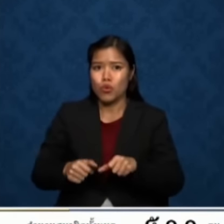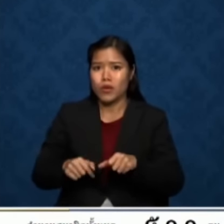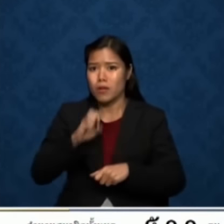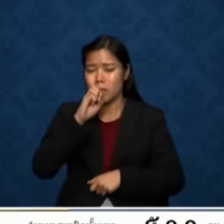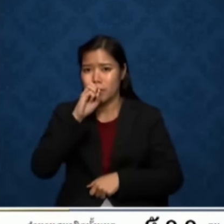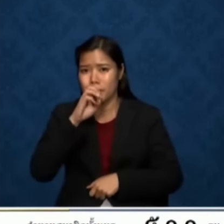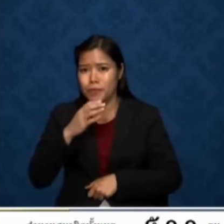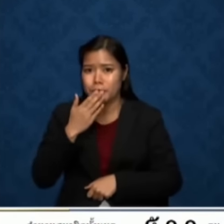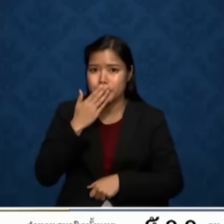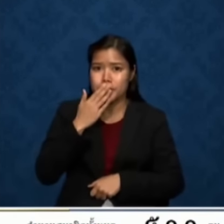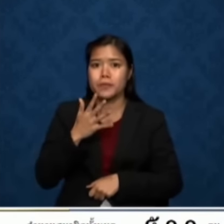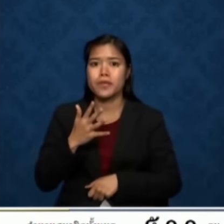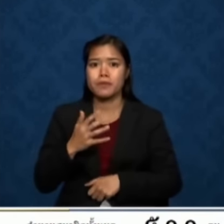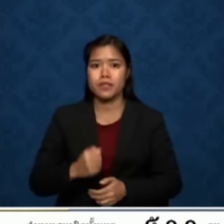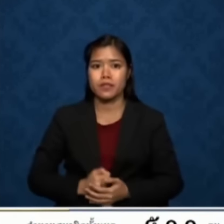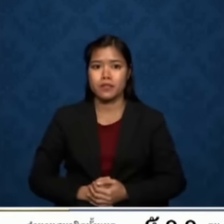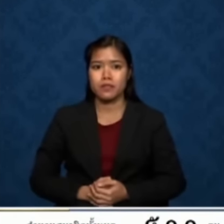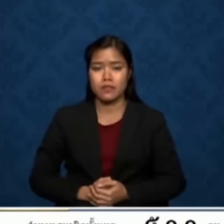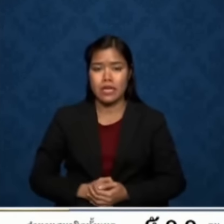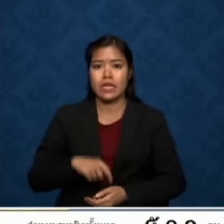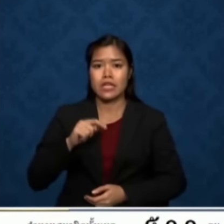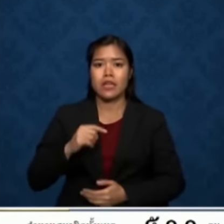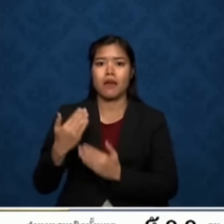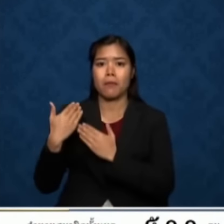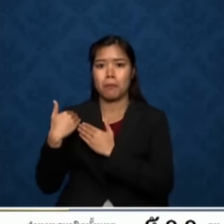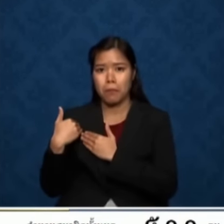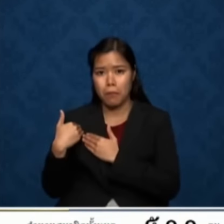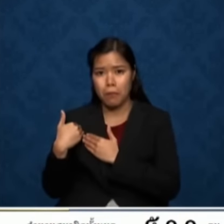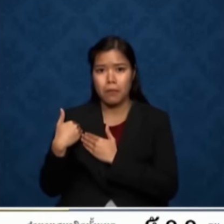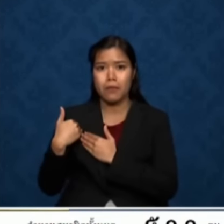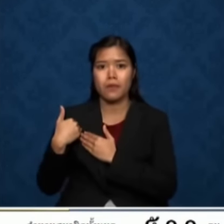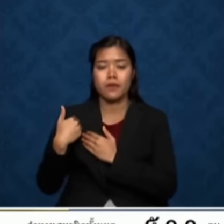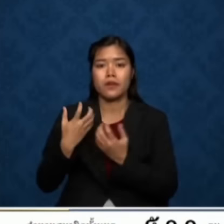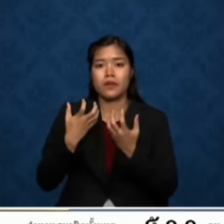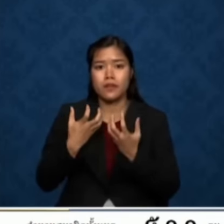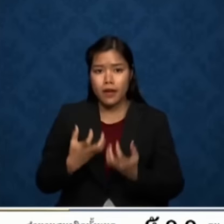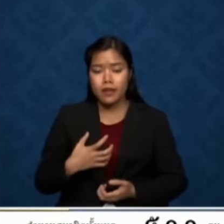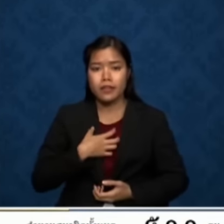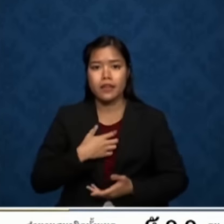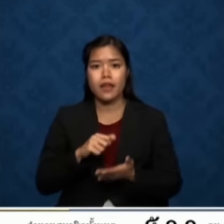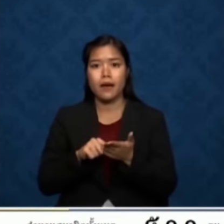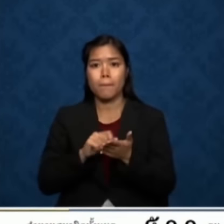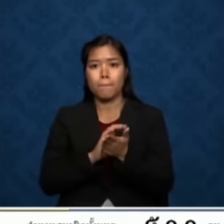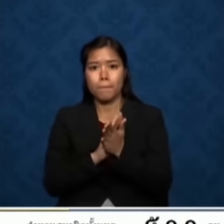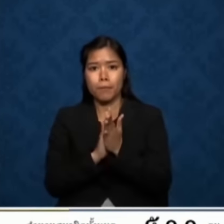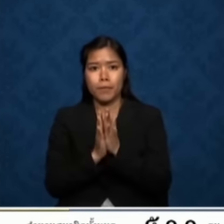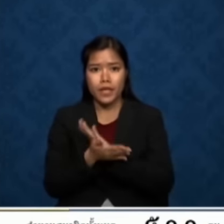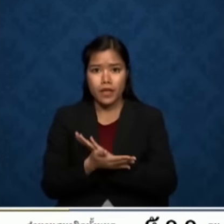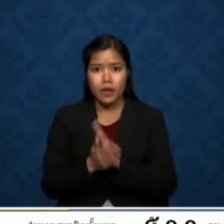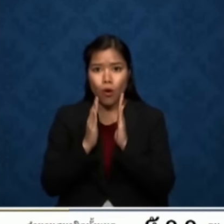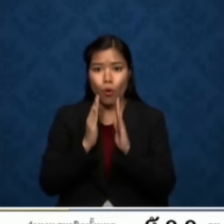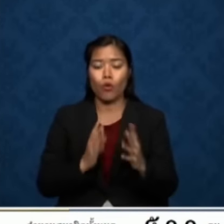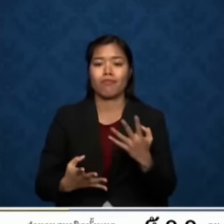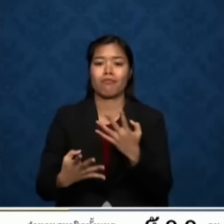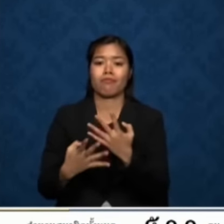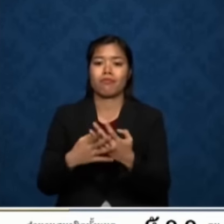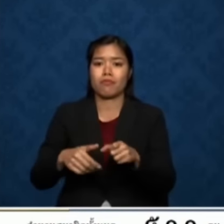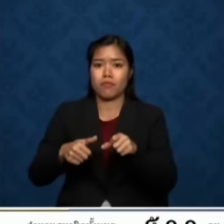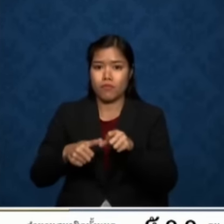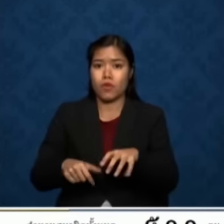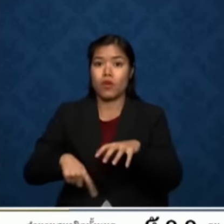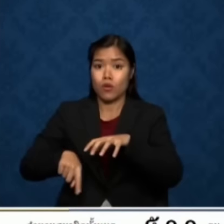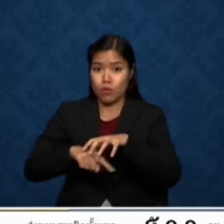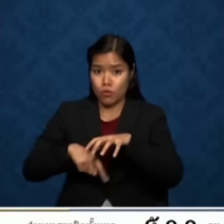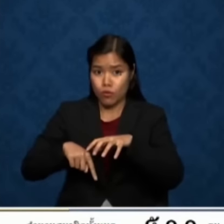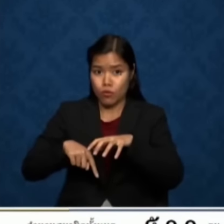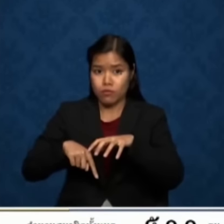านี่ก็คือภาระใหญ่ที่ผมอยากจะเปลี่ยน คนหลังกำแพงคนกลุ่ม